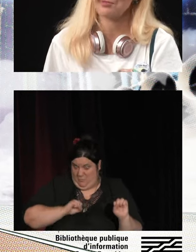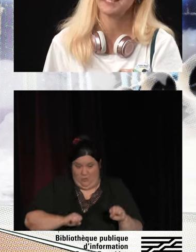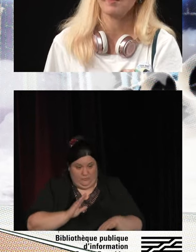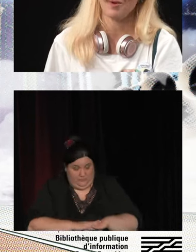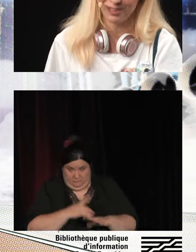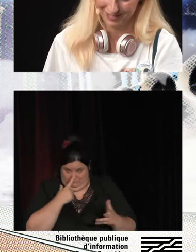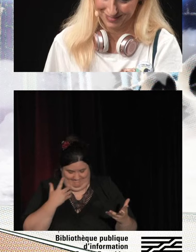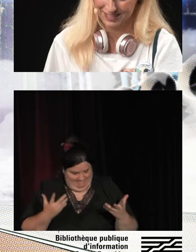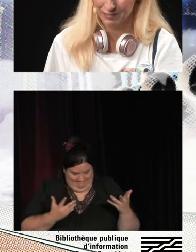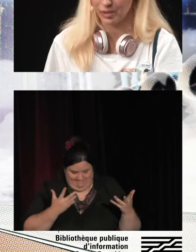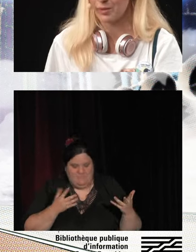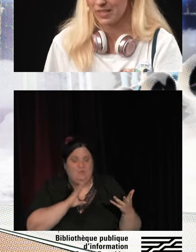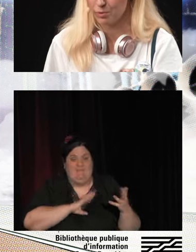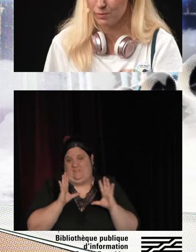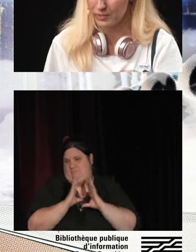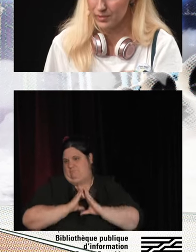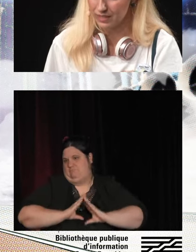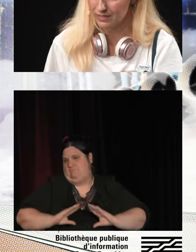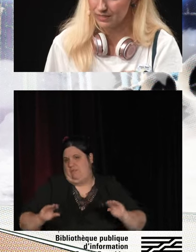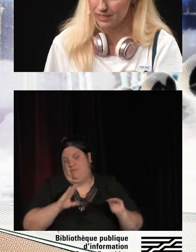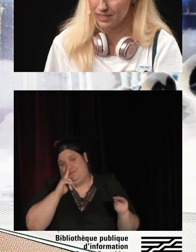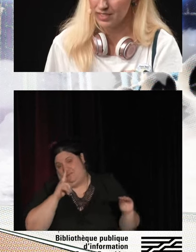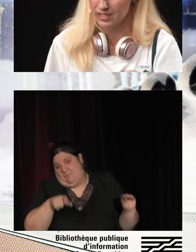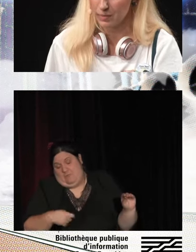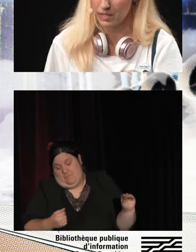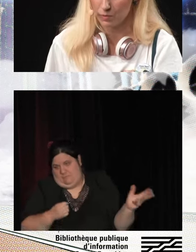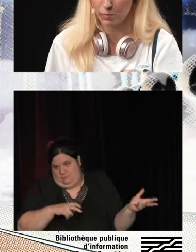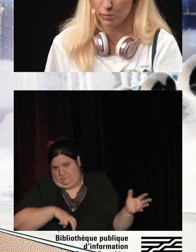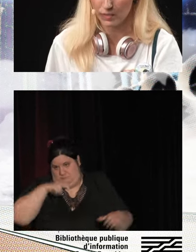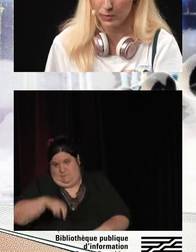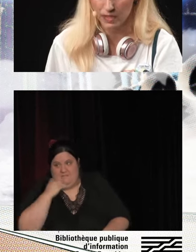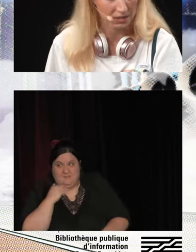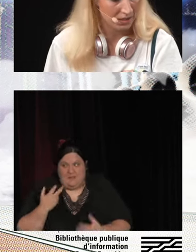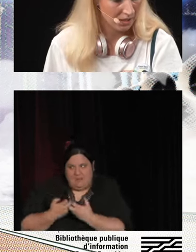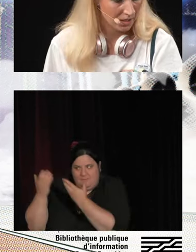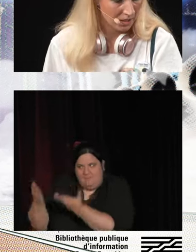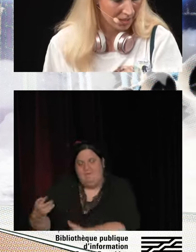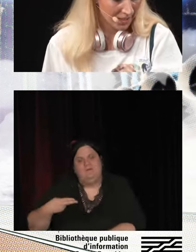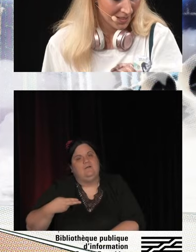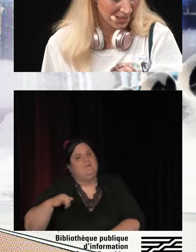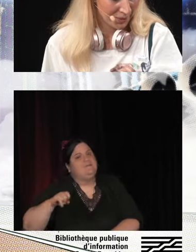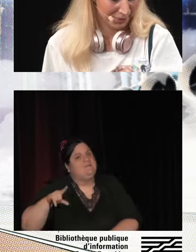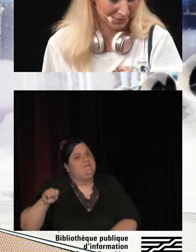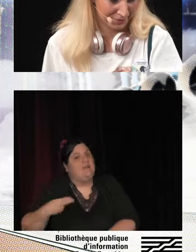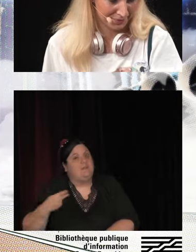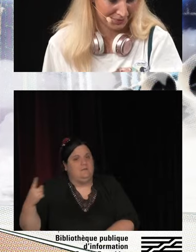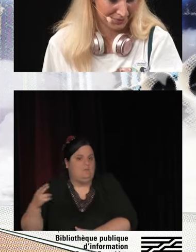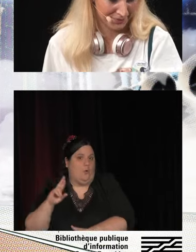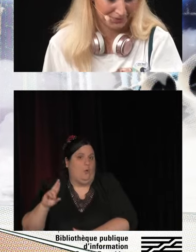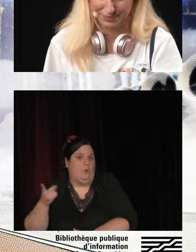Donc, on va jouer calmement. Mais normalement, ça va beaucoup plus vite que ça. Nitzel, ici présent, va beaucoup plus vite que ça.